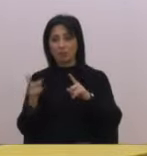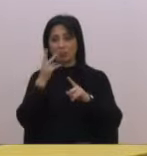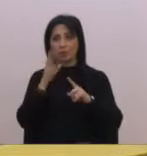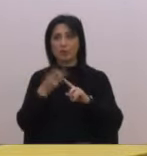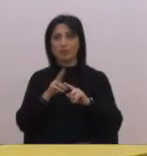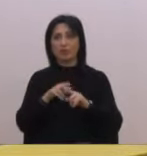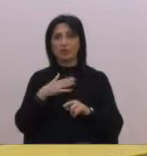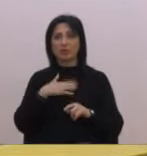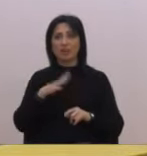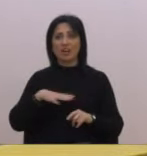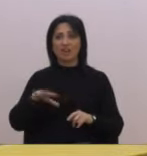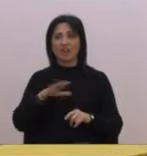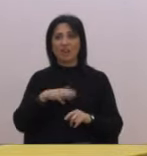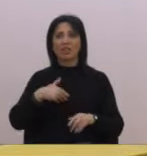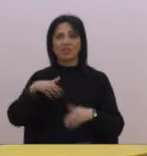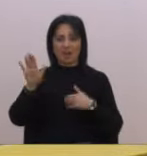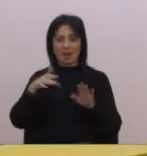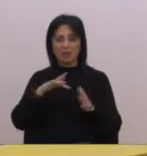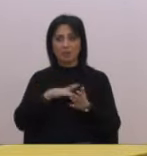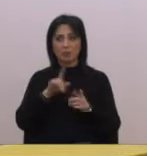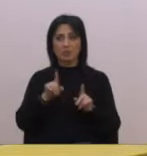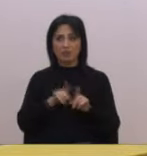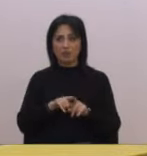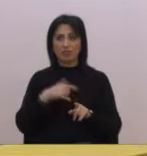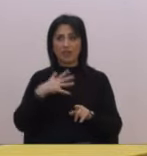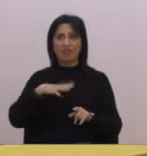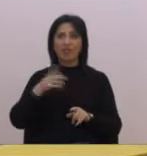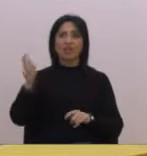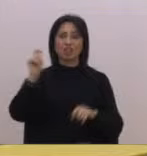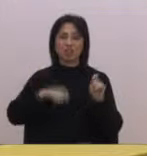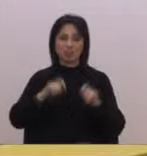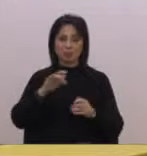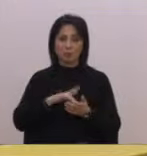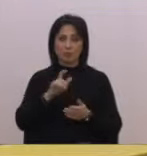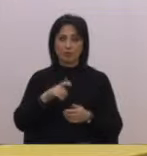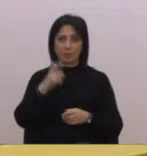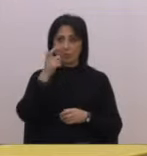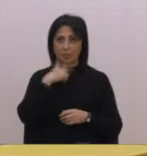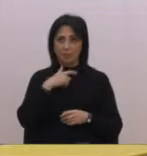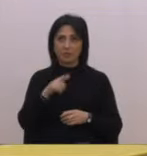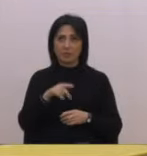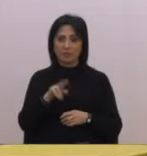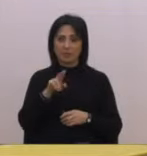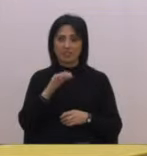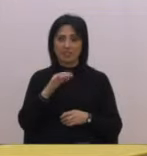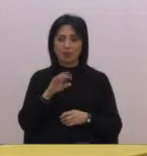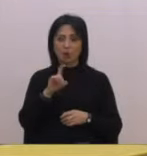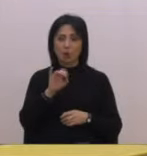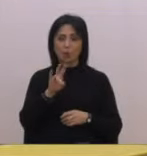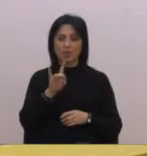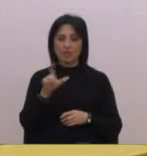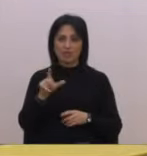dimisrom, ce nici pe rândean, gadis mosahleuba, se ocupa nici pe rândean, șemul dismosahleuba, bacon ma, dito fundat zemamaze,